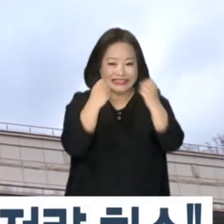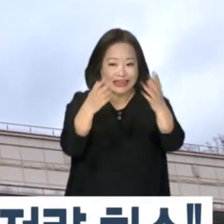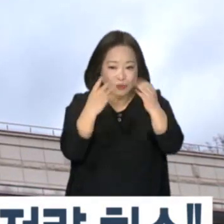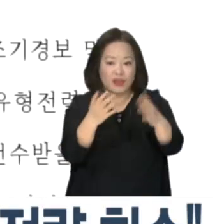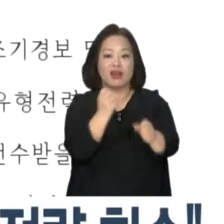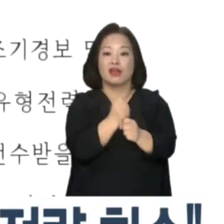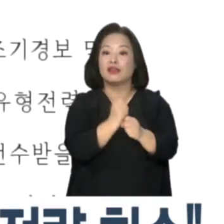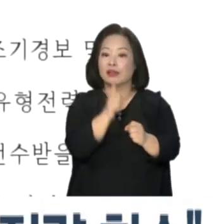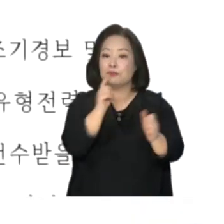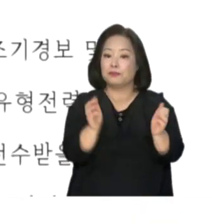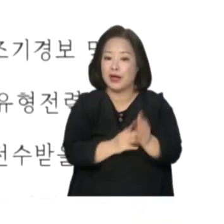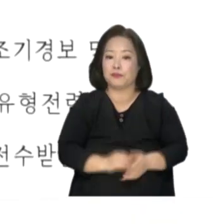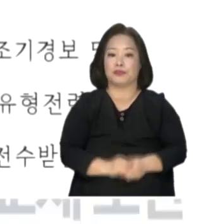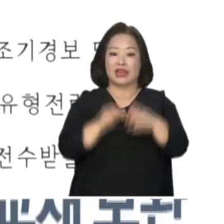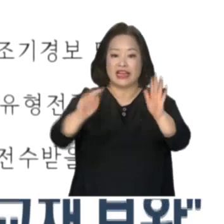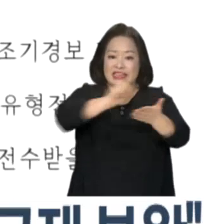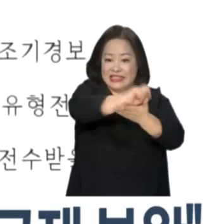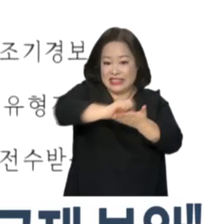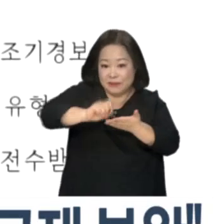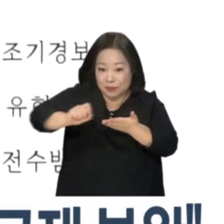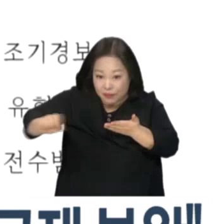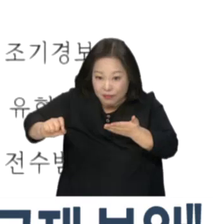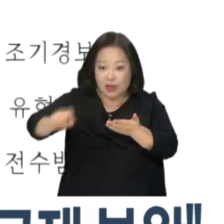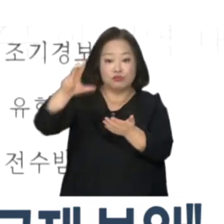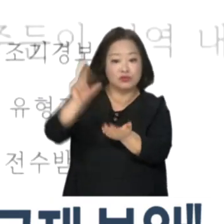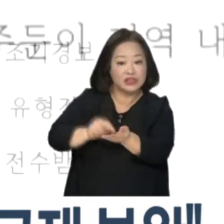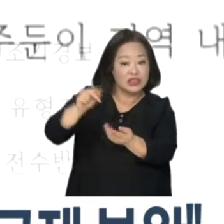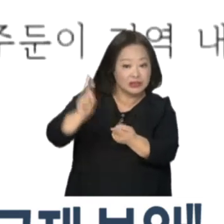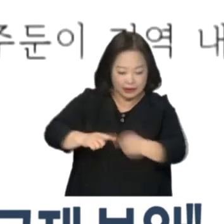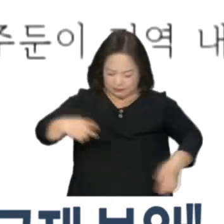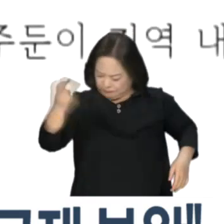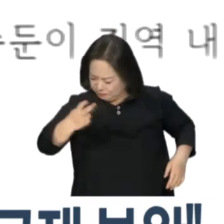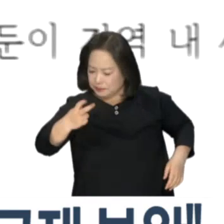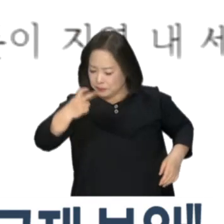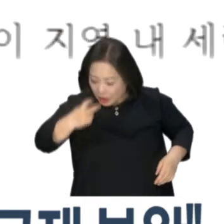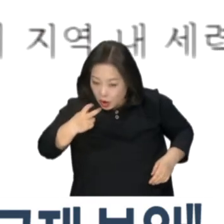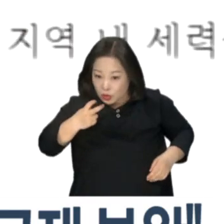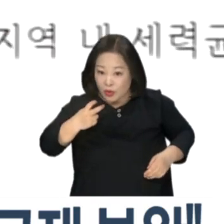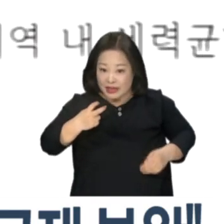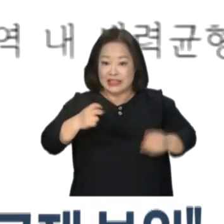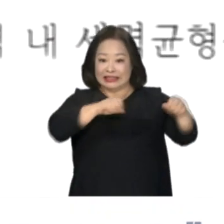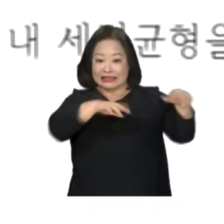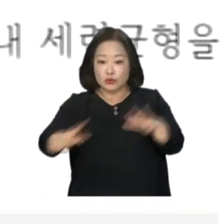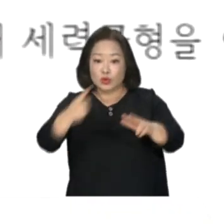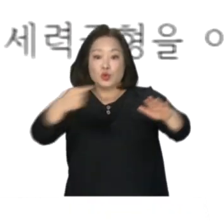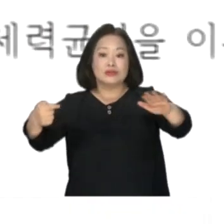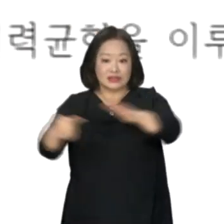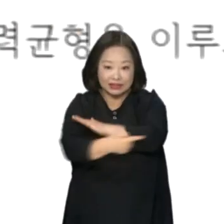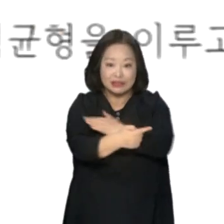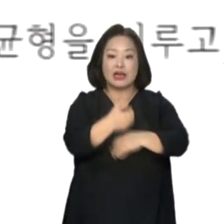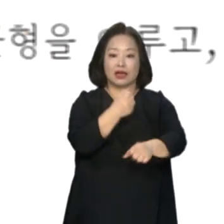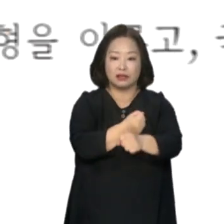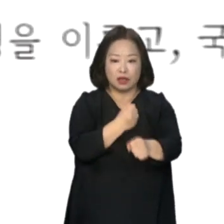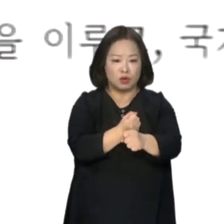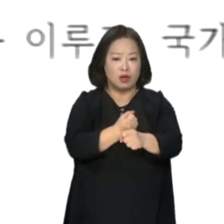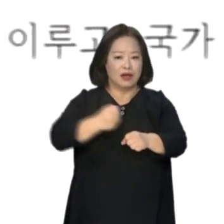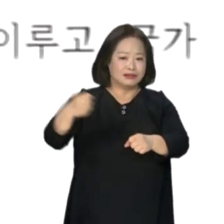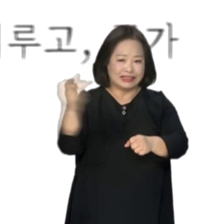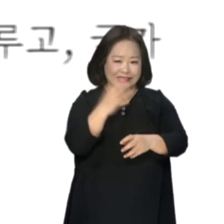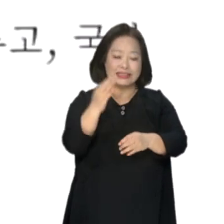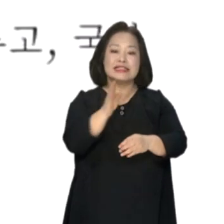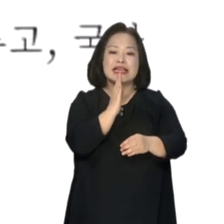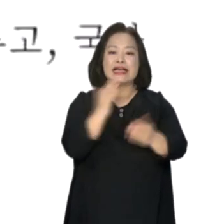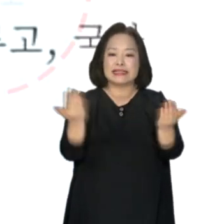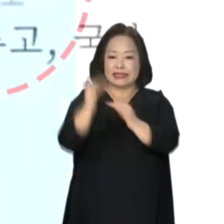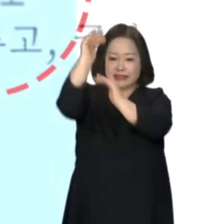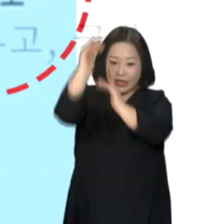밝혔습니다 이어 지필 과정에 있었던 문제점들은 감사 등을 통해 신속하게 조치하겠다 이런 시내 객관적인 사실의 기초에